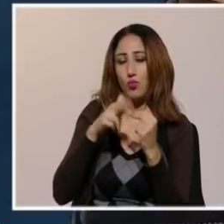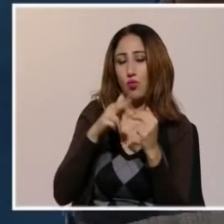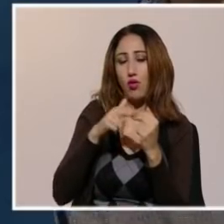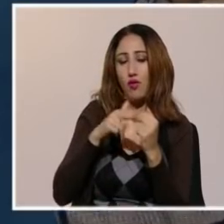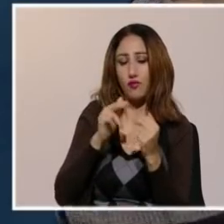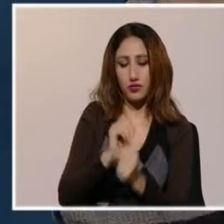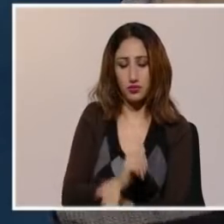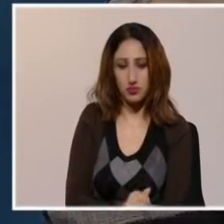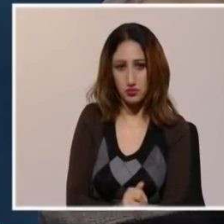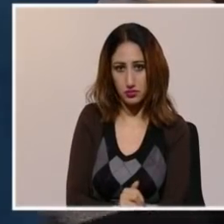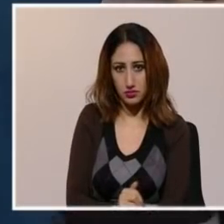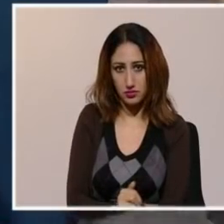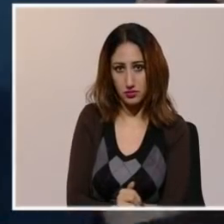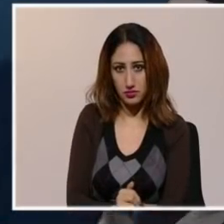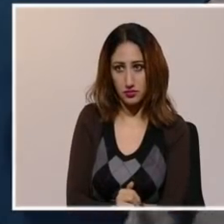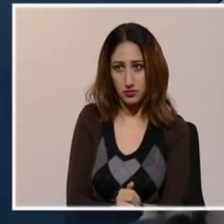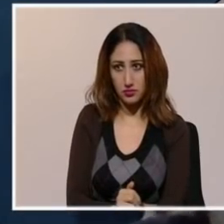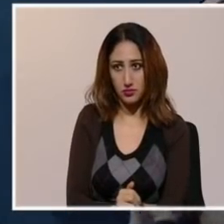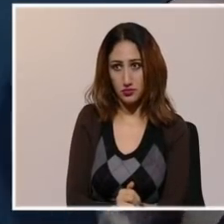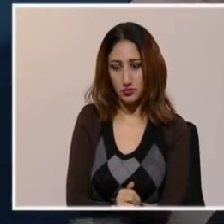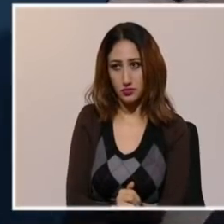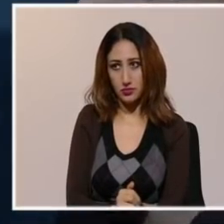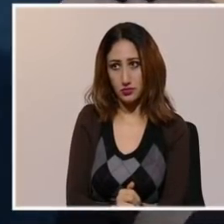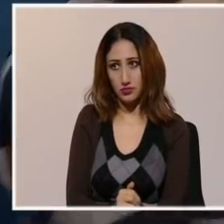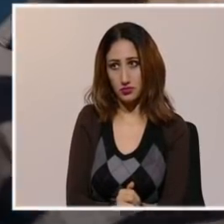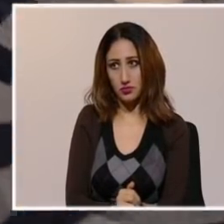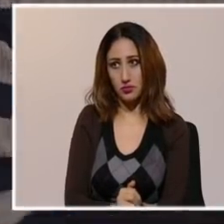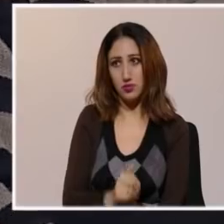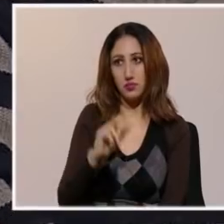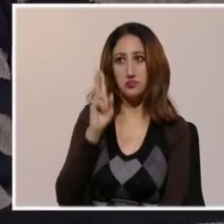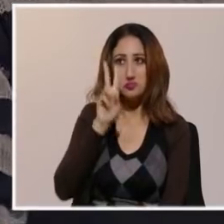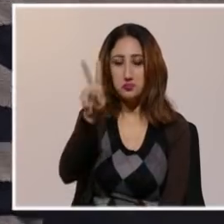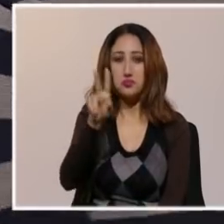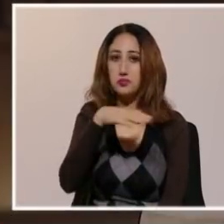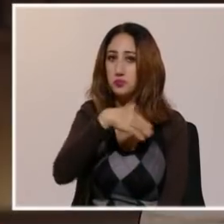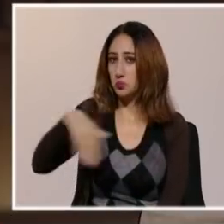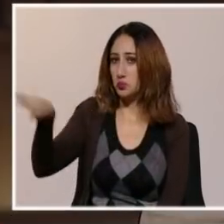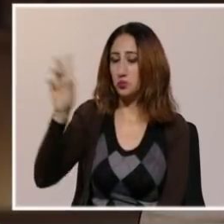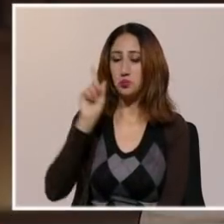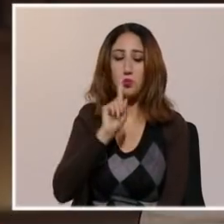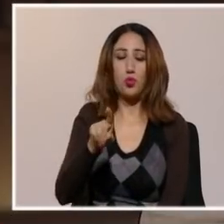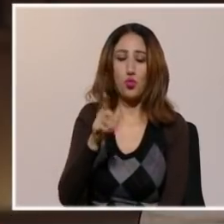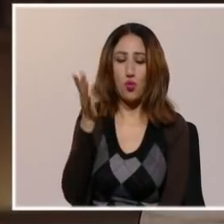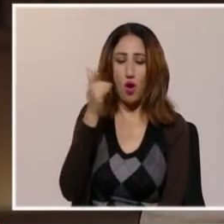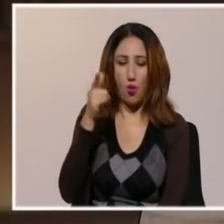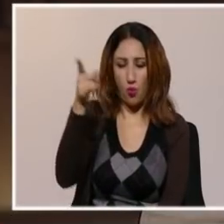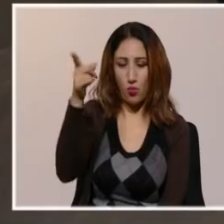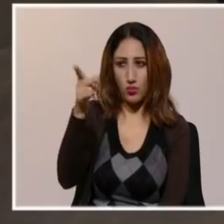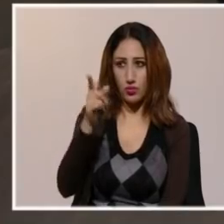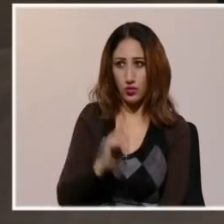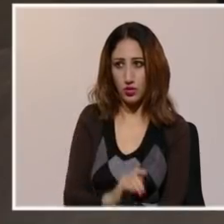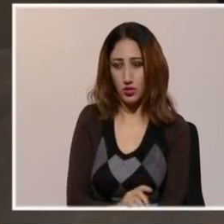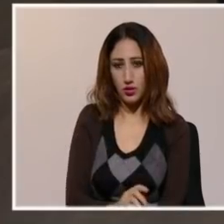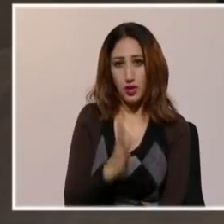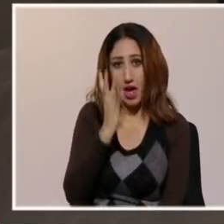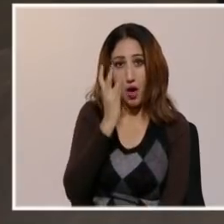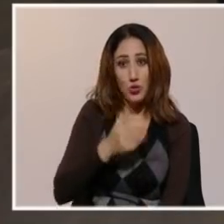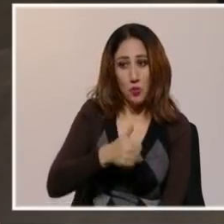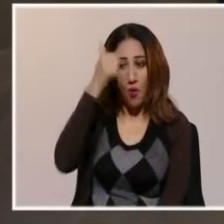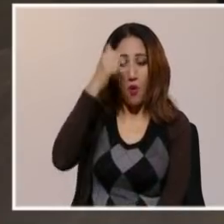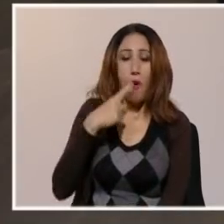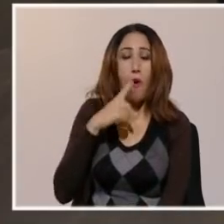اخوش يمشي، هو هيمشي، هو يشوفه بس ايه يمشي تمشي. محمد ازاي استمر الجواز الفترة دي كلها؟ ما